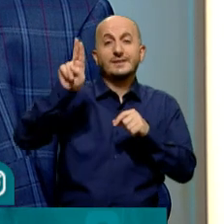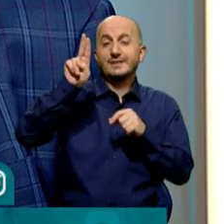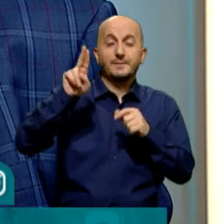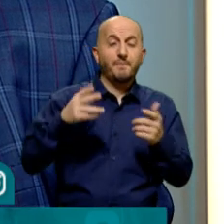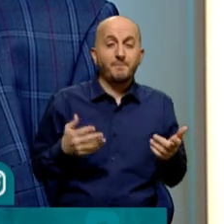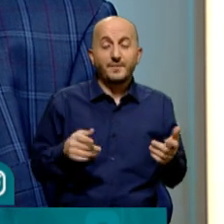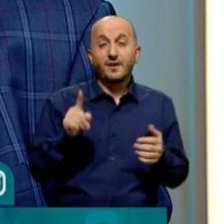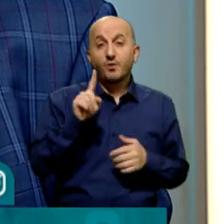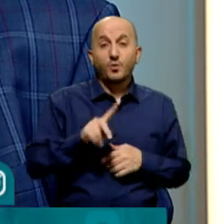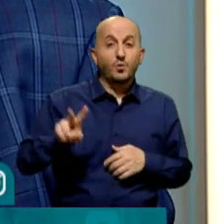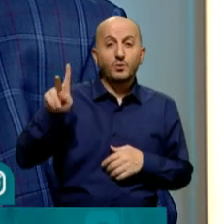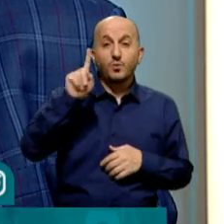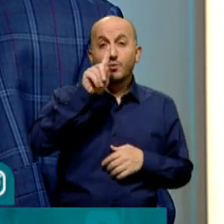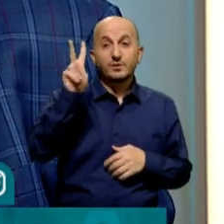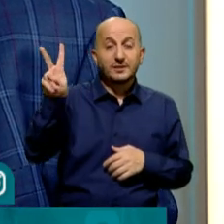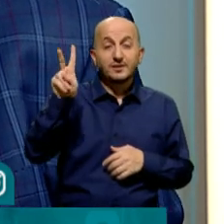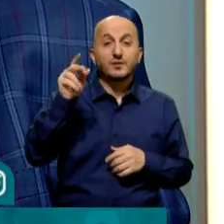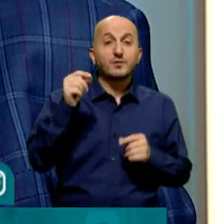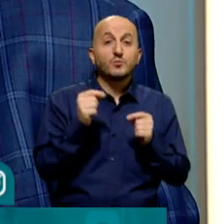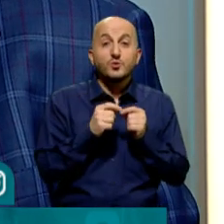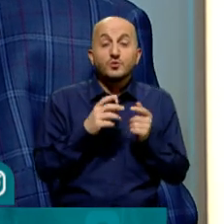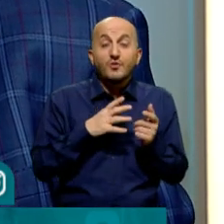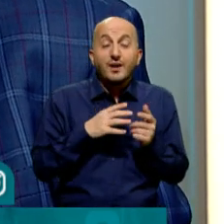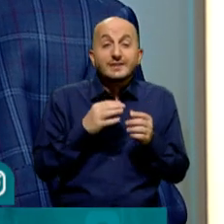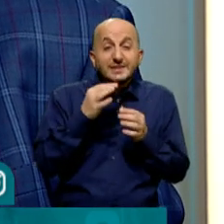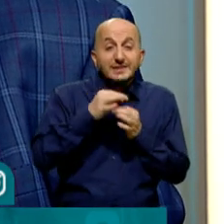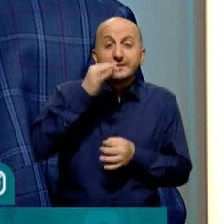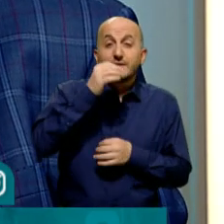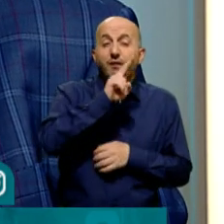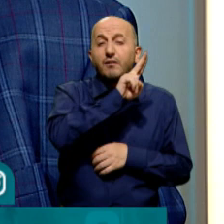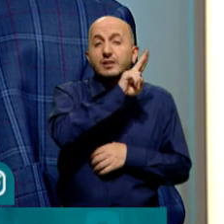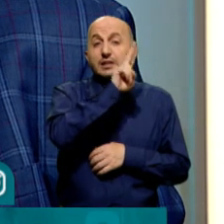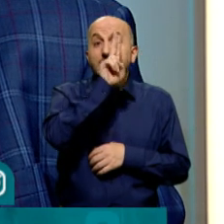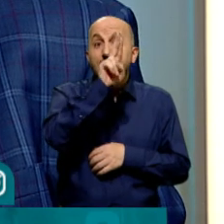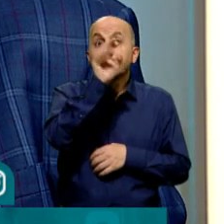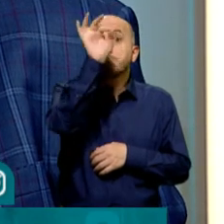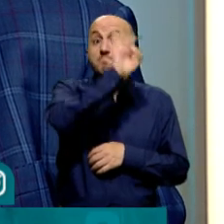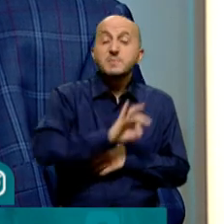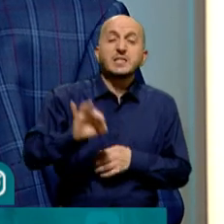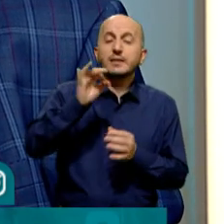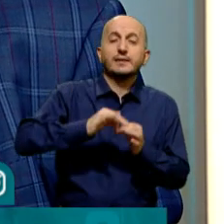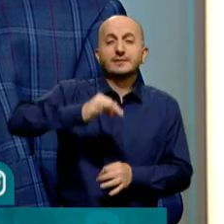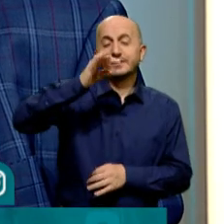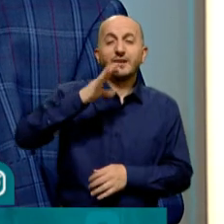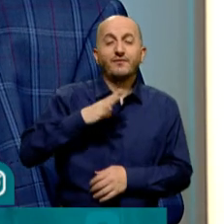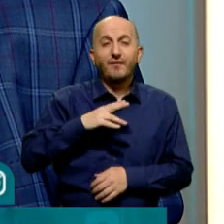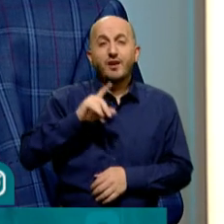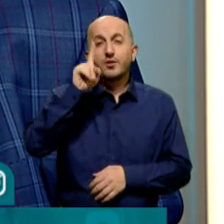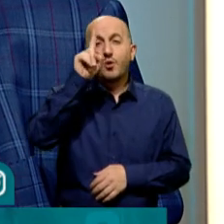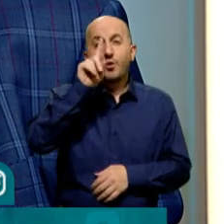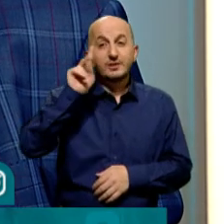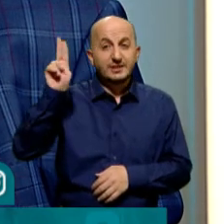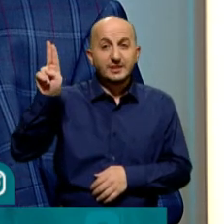Peki 12 burç varken ne kadar insan var? 7 milyara yakın insan var. Aynen. Ya 12 burç, 7